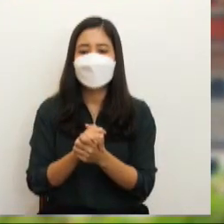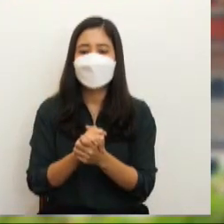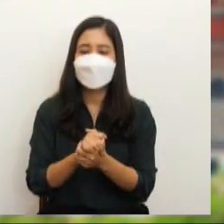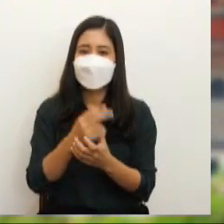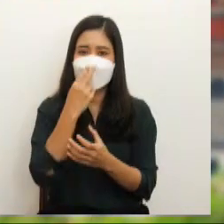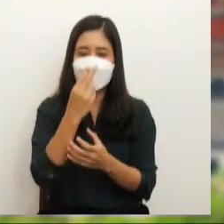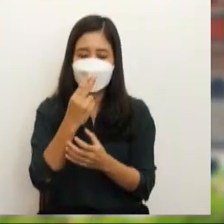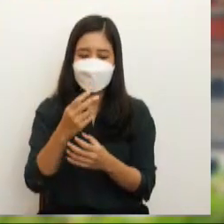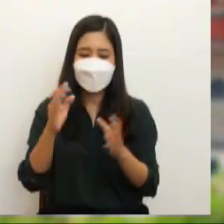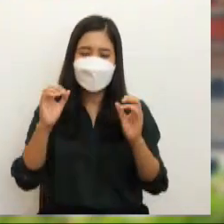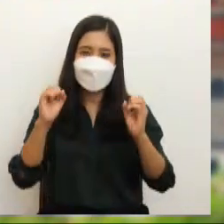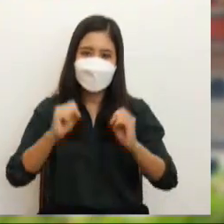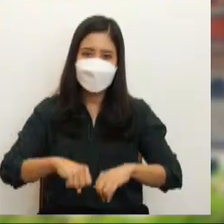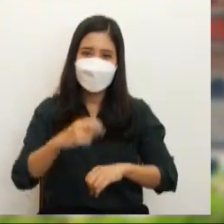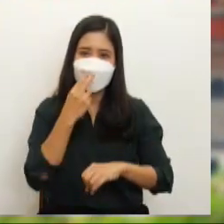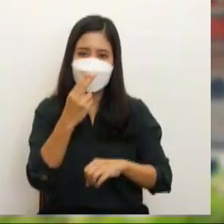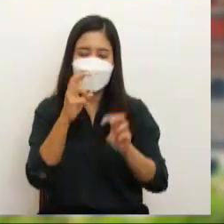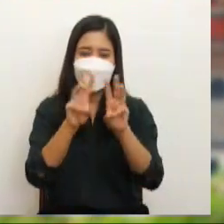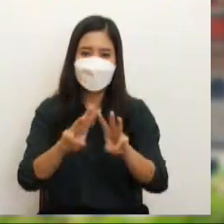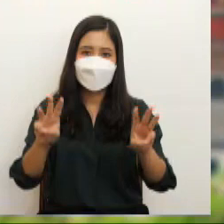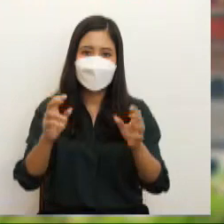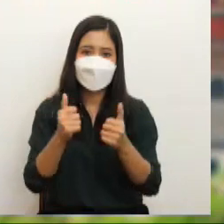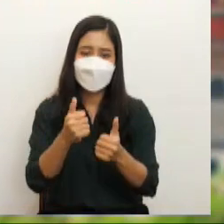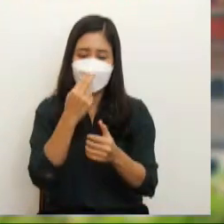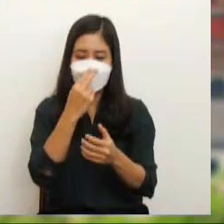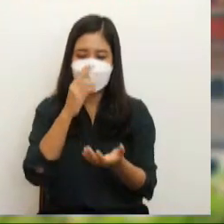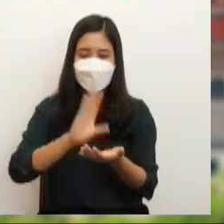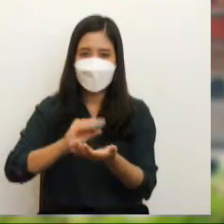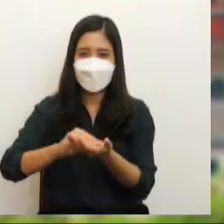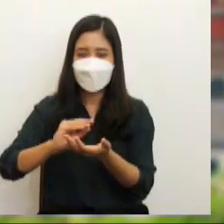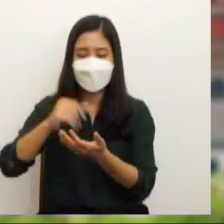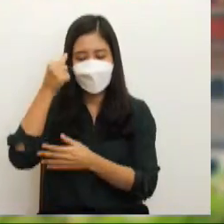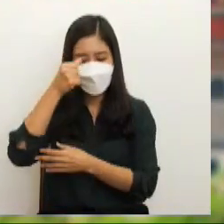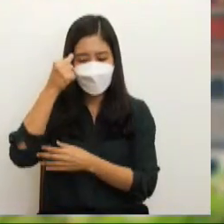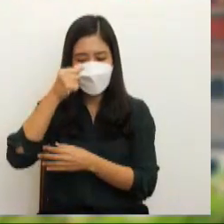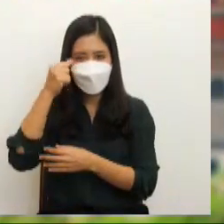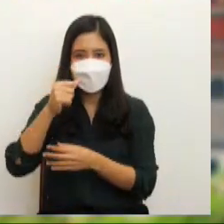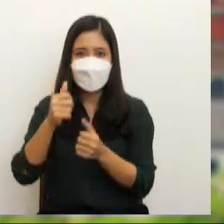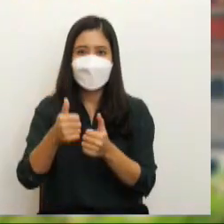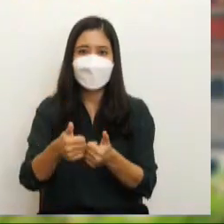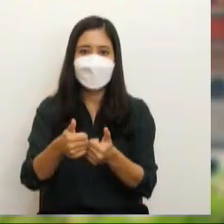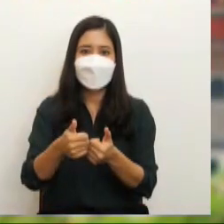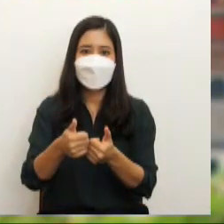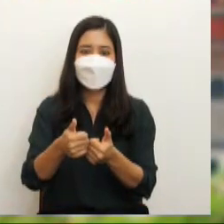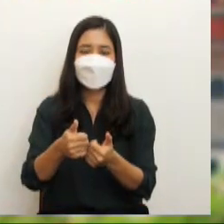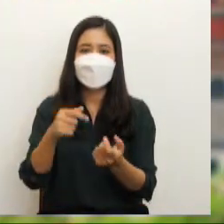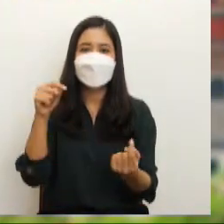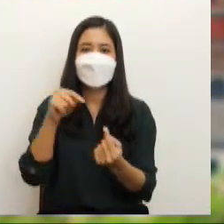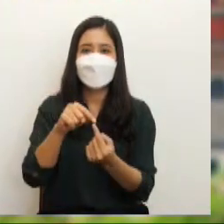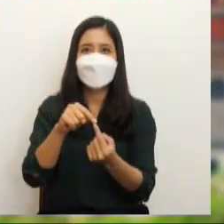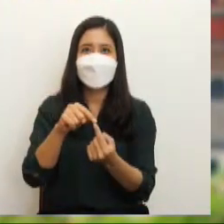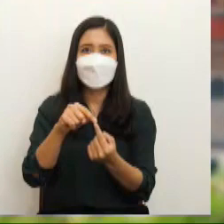านสามารถจะกรอกข้อมูลเข้ามาเป็นสถิติต่างๆรายวันให้กับเราแล้วก็ใช้เป็นการประมวลนะครับหล